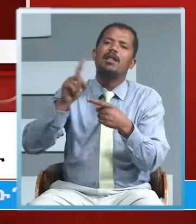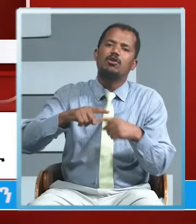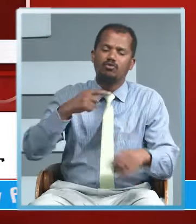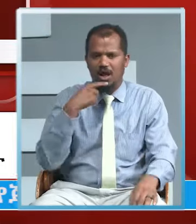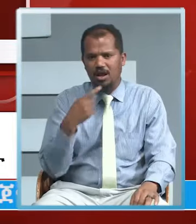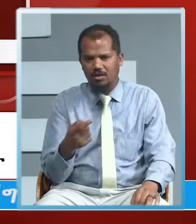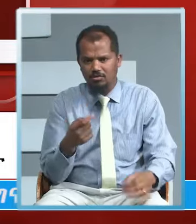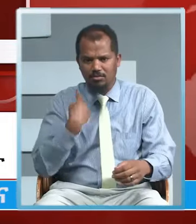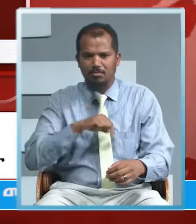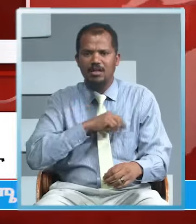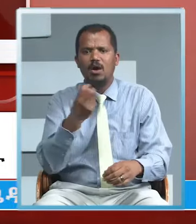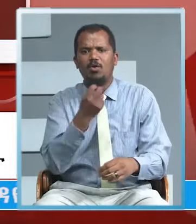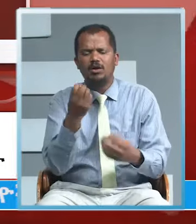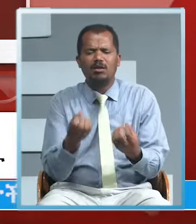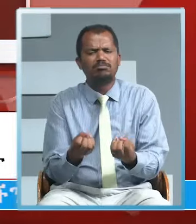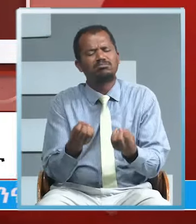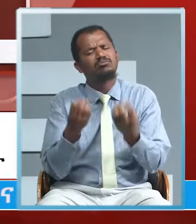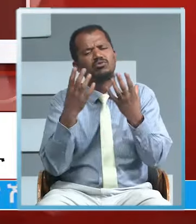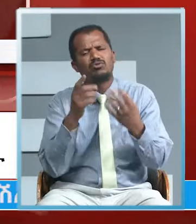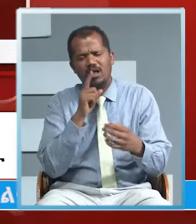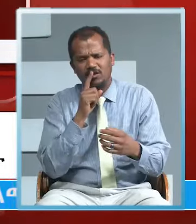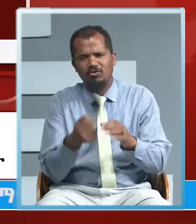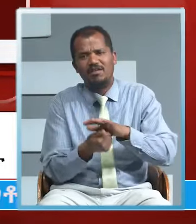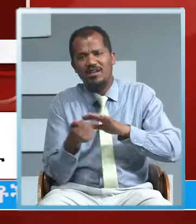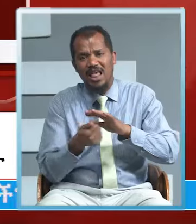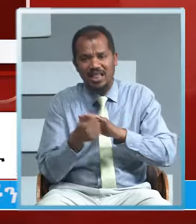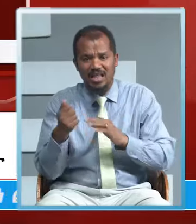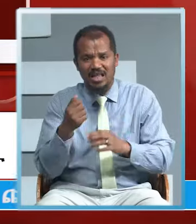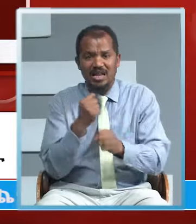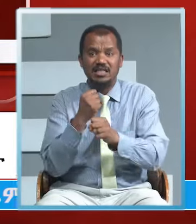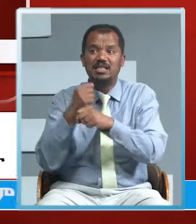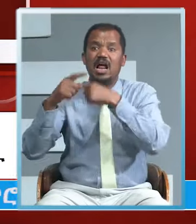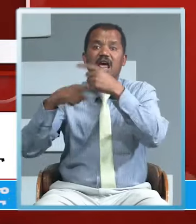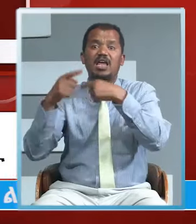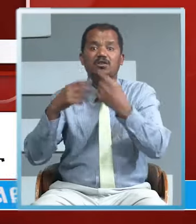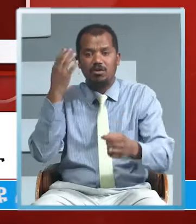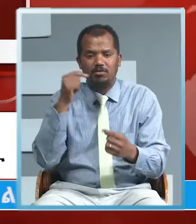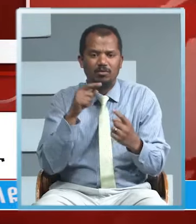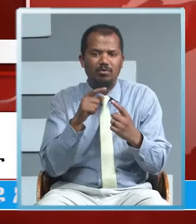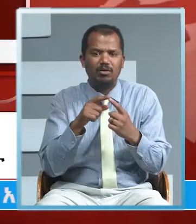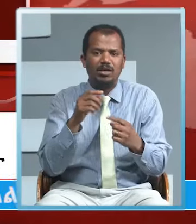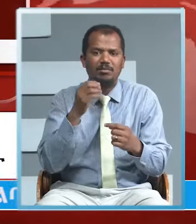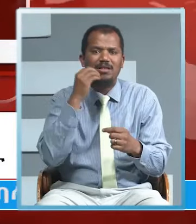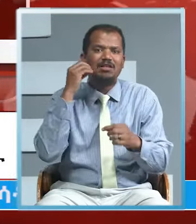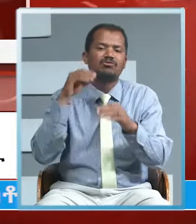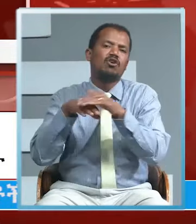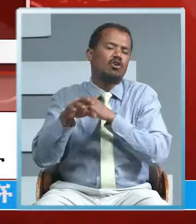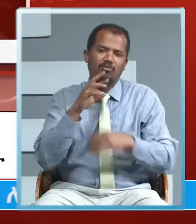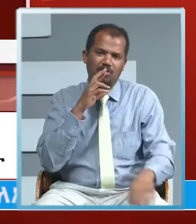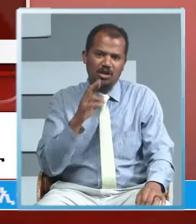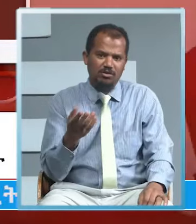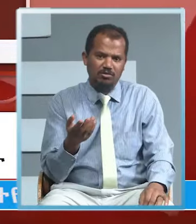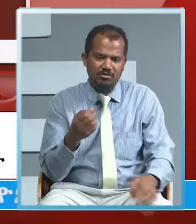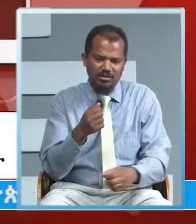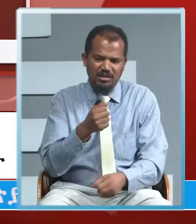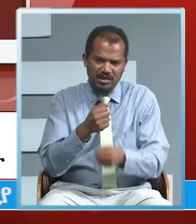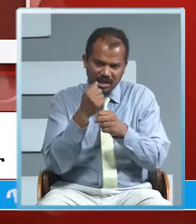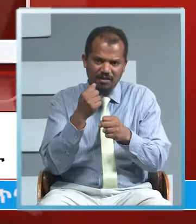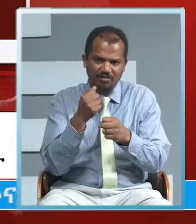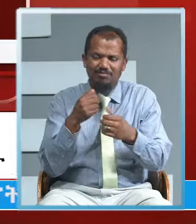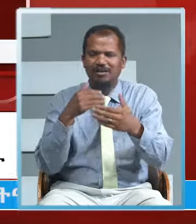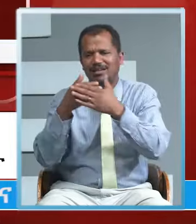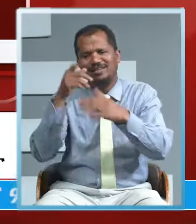ያላቸው። በእኛ ወረዳ ብዙ ናቸው ከሱዳን ተፈናቃይ የመጡ እዚህ ለስራ ሄደው የነበሩ ተመልሰው ወደ የቤተሰባቸው እንደገቡ ናቸው። ድጋፍም